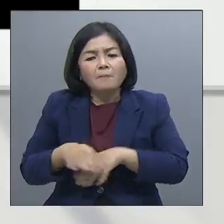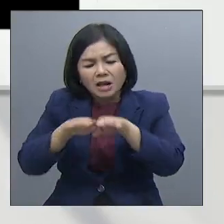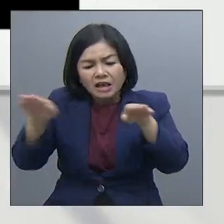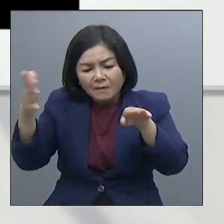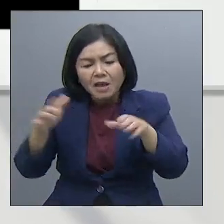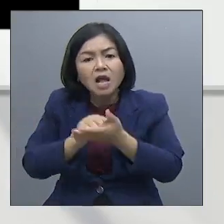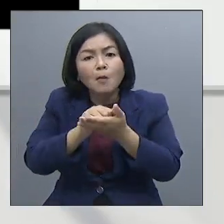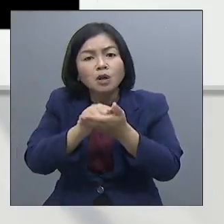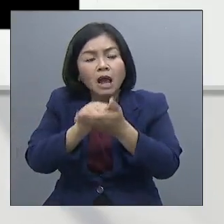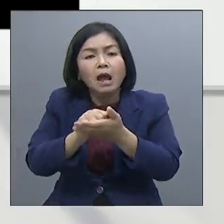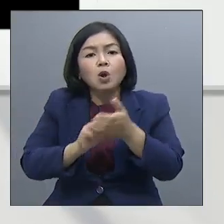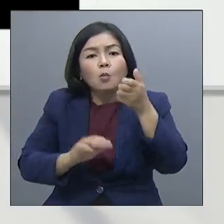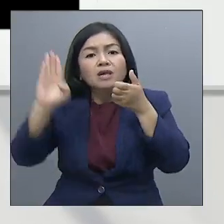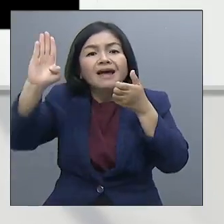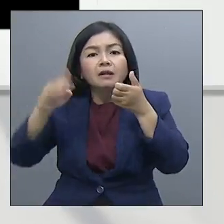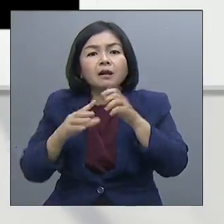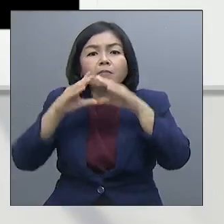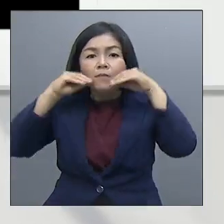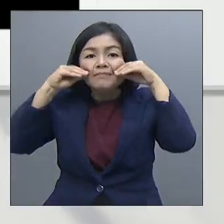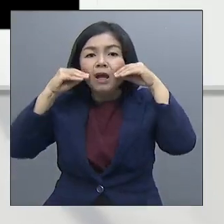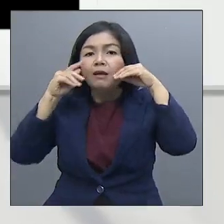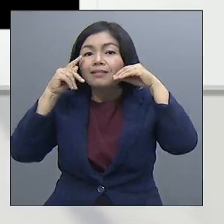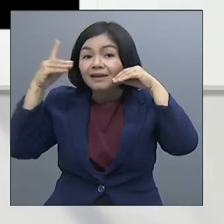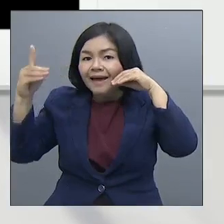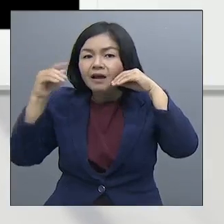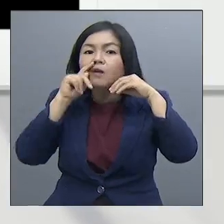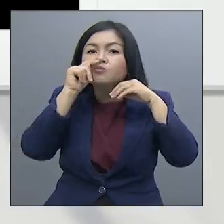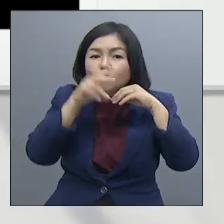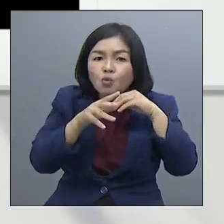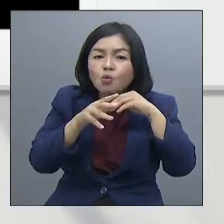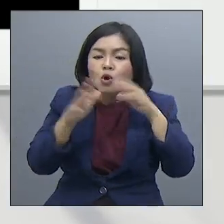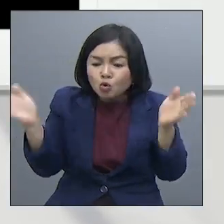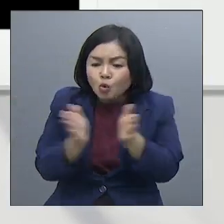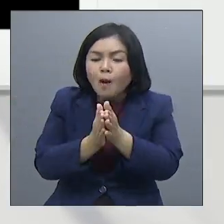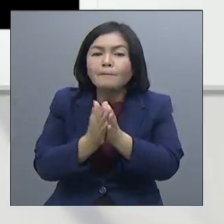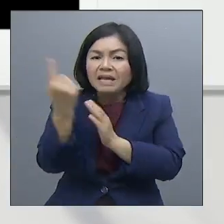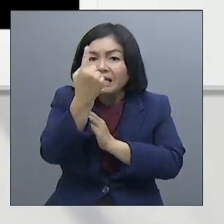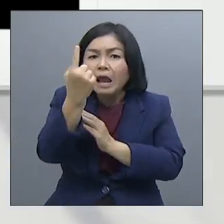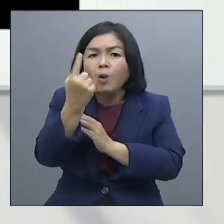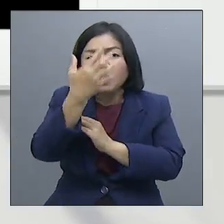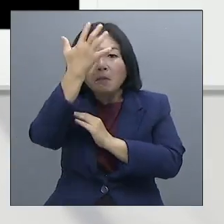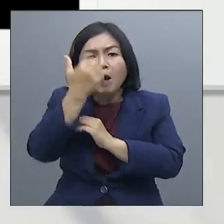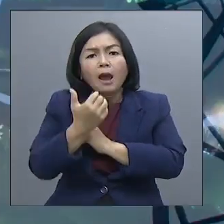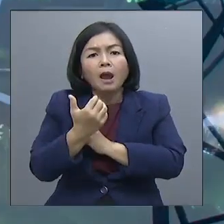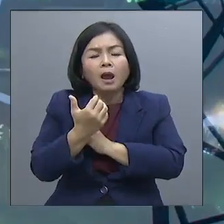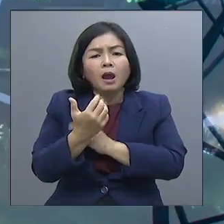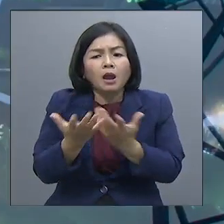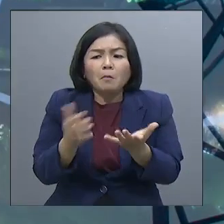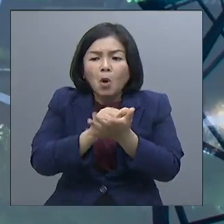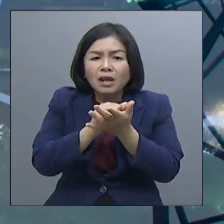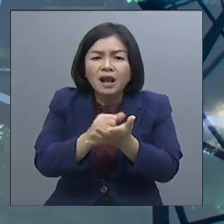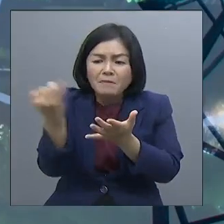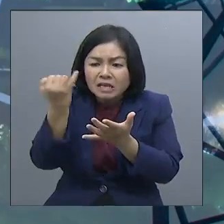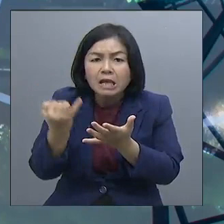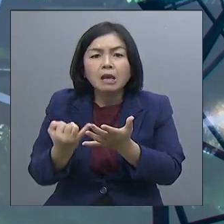ของค่ายมือถือที่ควบรวมกันแล้วมีฐานลูกค้าอยู่ในมือมากกว่า55ล้านหมายเลขค่ะไม่ใช่คุณ